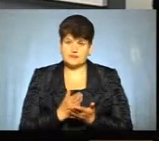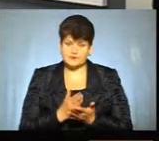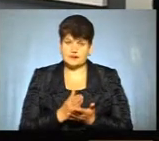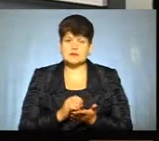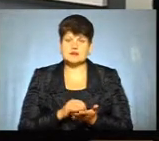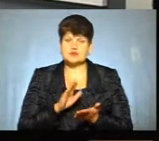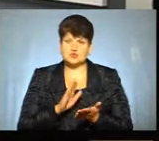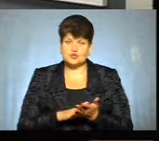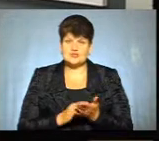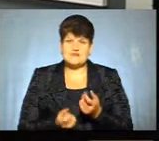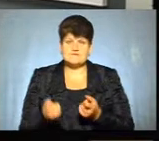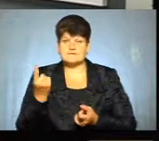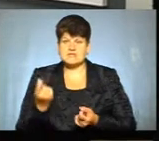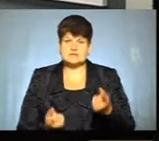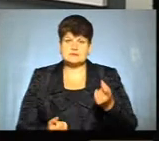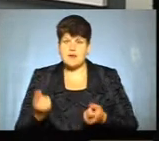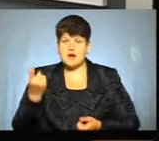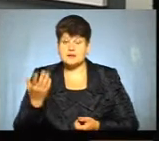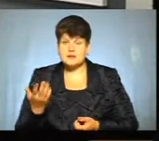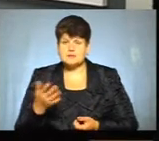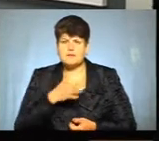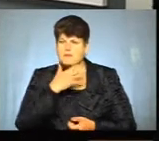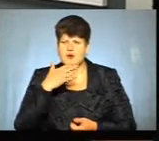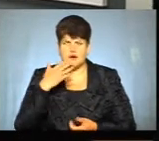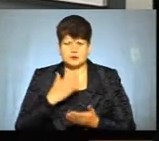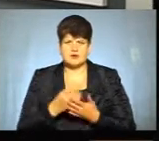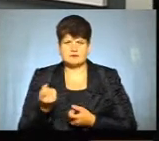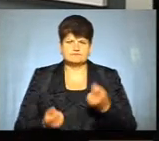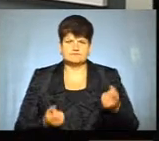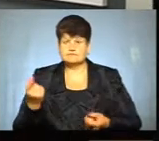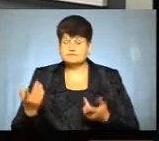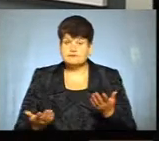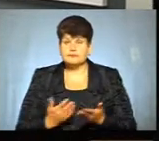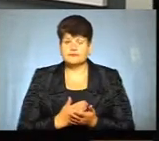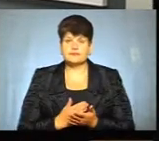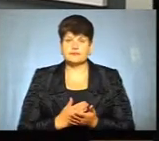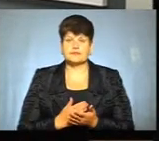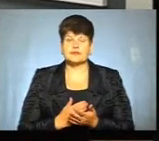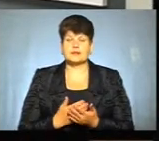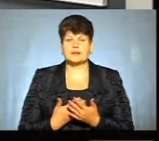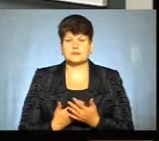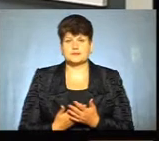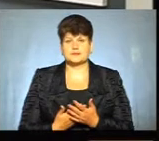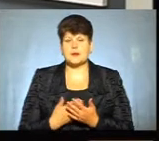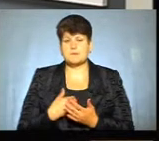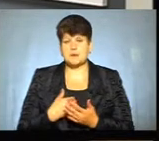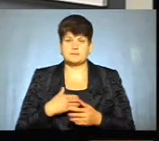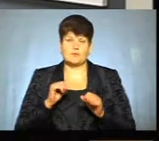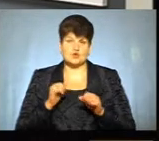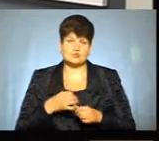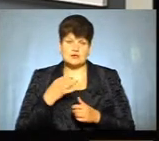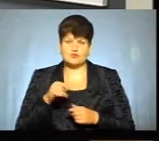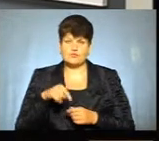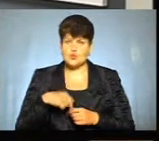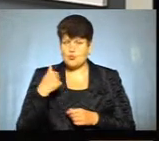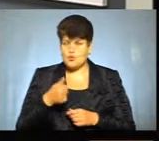реєструються спалахи, багато в нас спалахів є. Які саме захворювання спалахами? Ми можемо сказати, що в цьому році